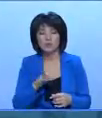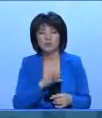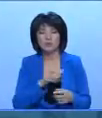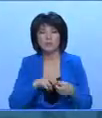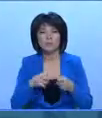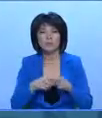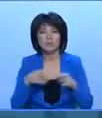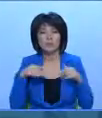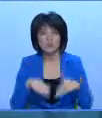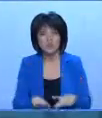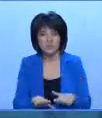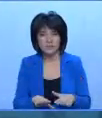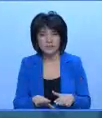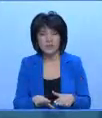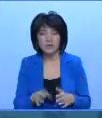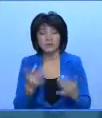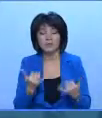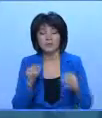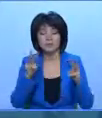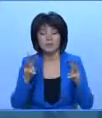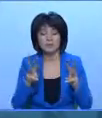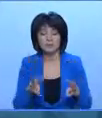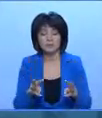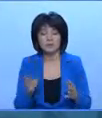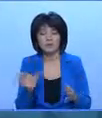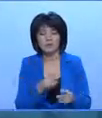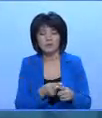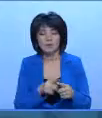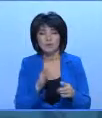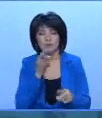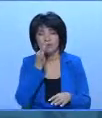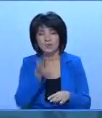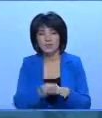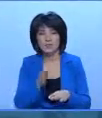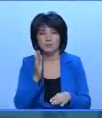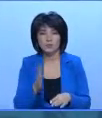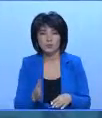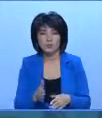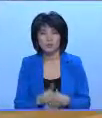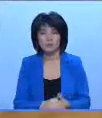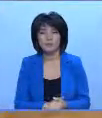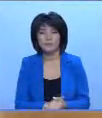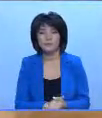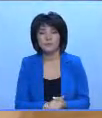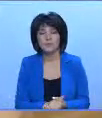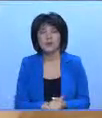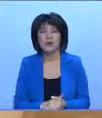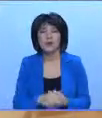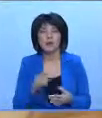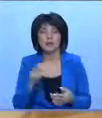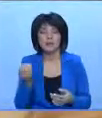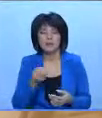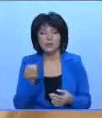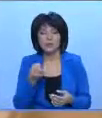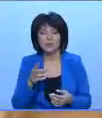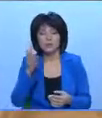елдің құзырлы министрліктері, жауапты мекемелері өзара байланыста қызметтік қатынасты жиілетуі қажет. Сонымен қатар мемлекет басшысы